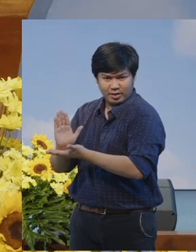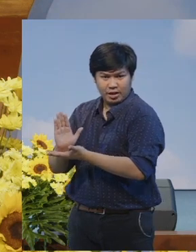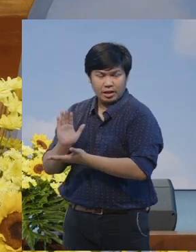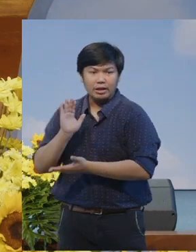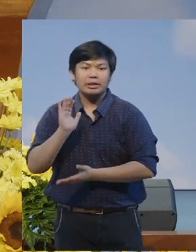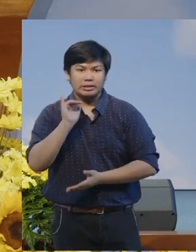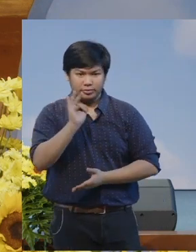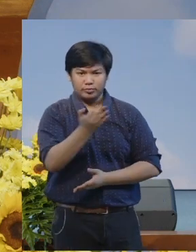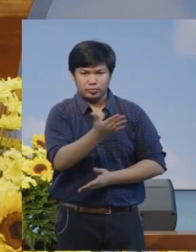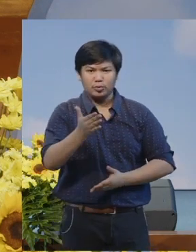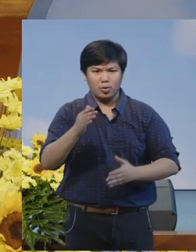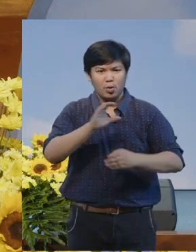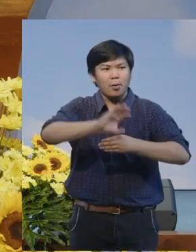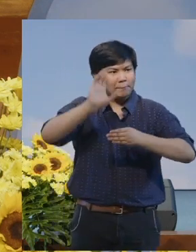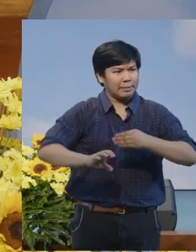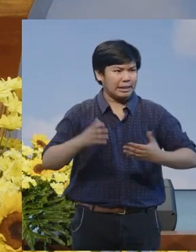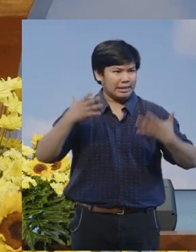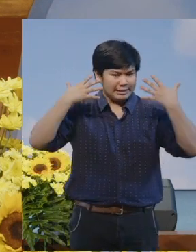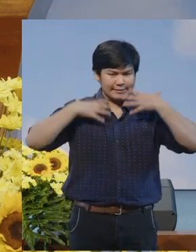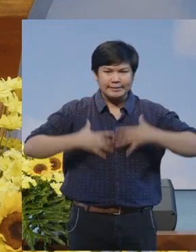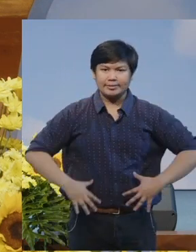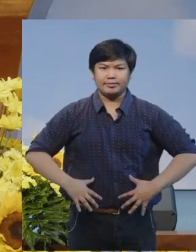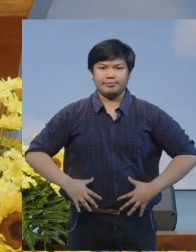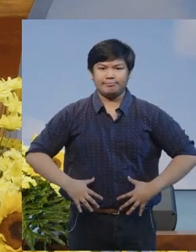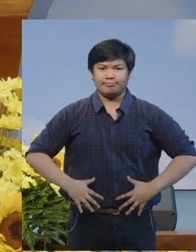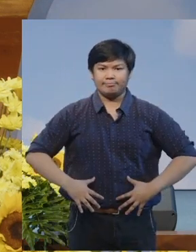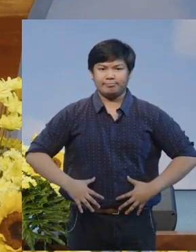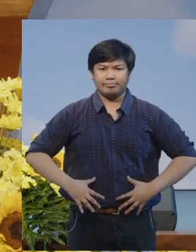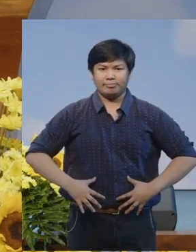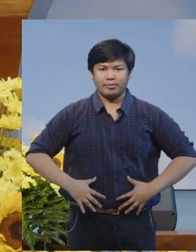ganyan po, tayo ay magwawagi.